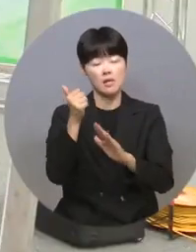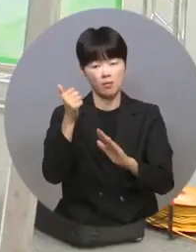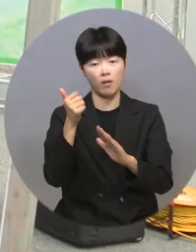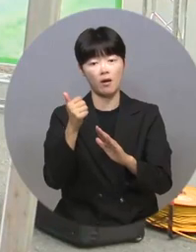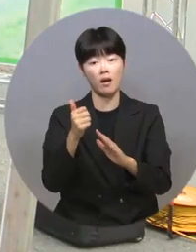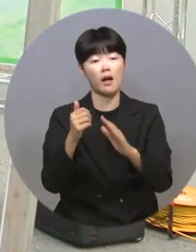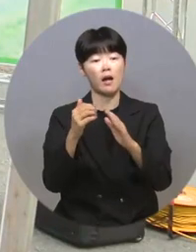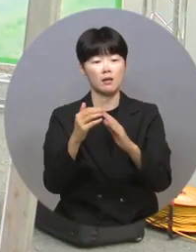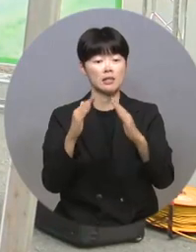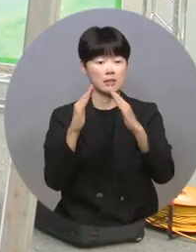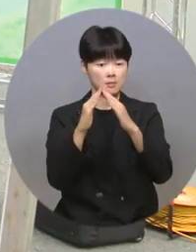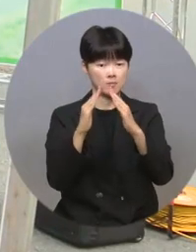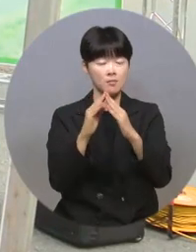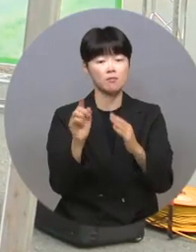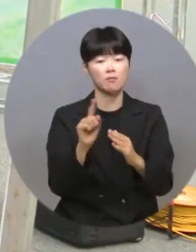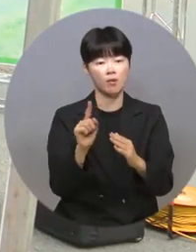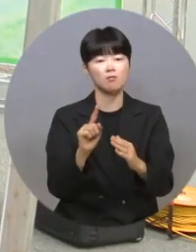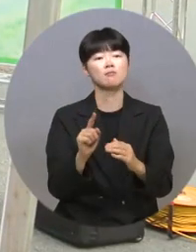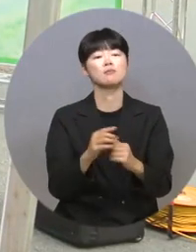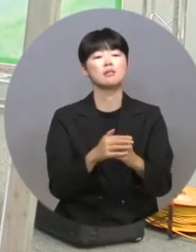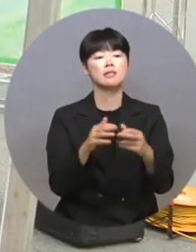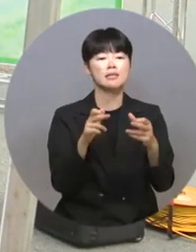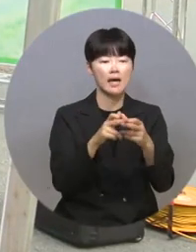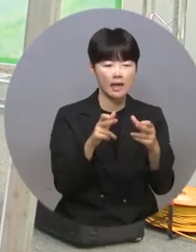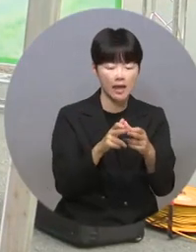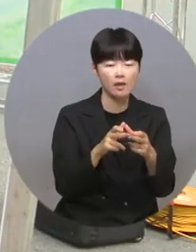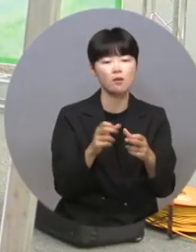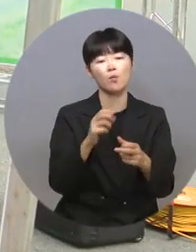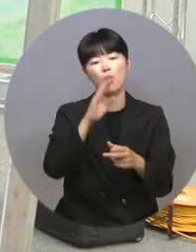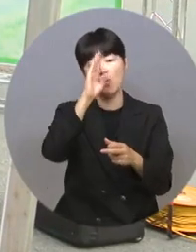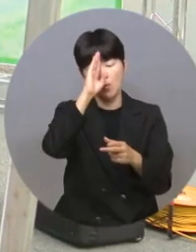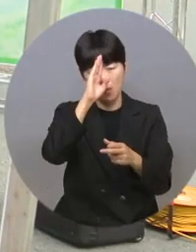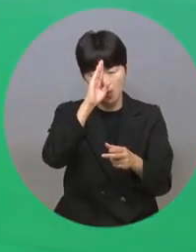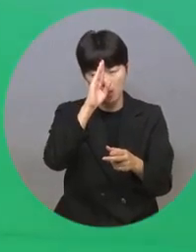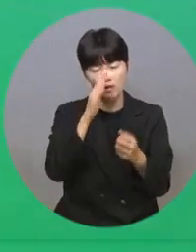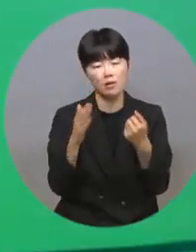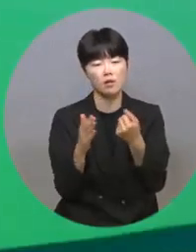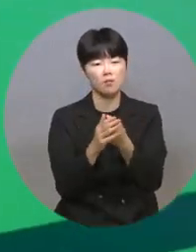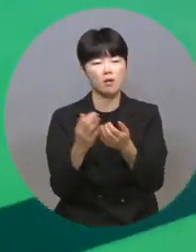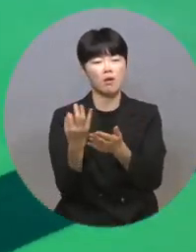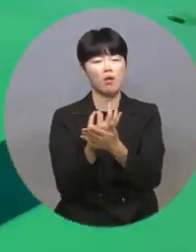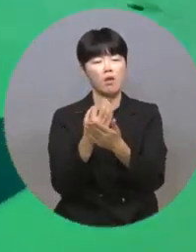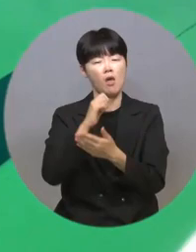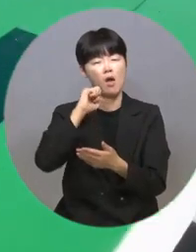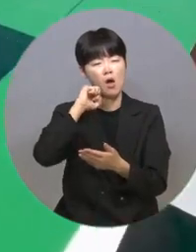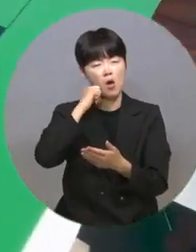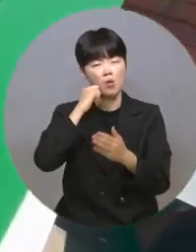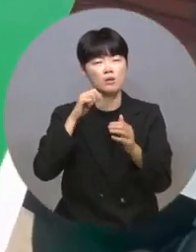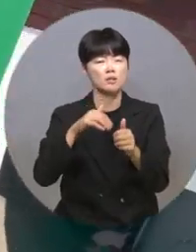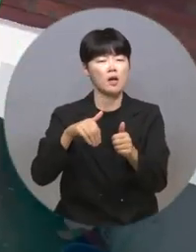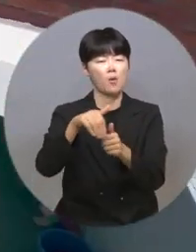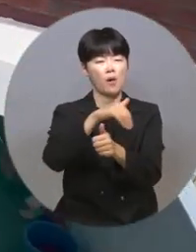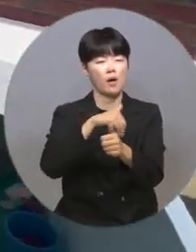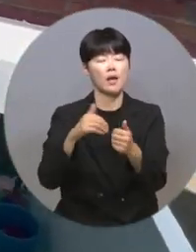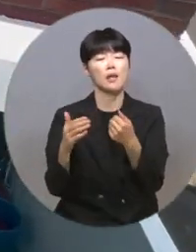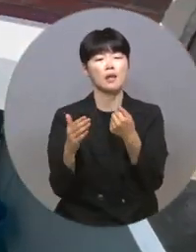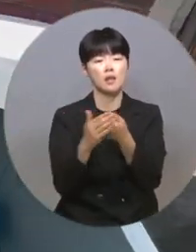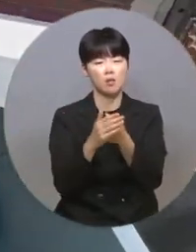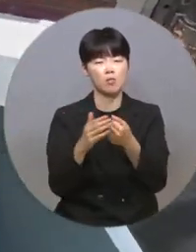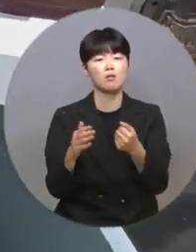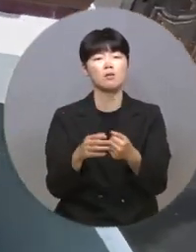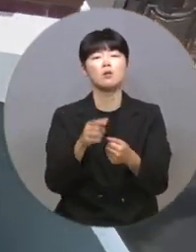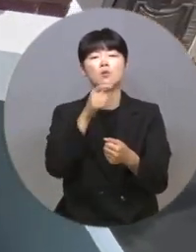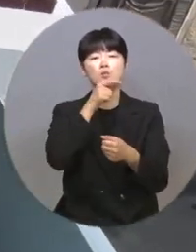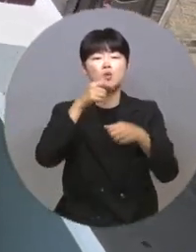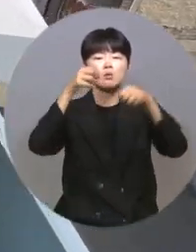중으로 가구원 모두 장애와 질병으로 근로 능력이 없는 어려운 상황이어서 옥상